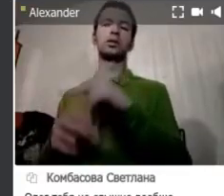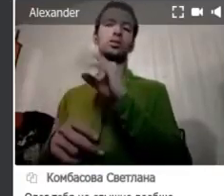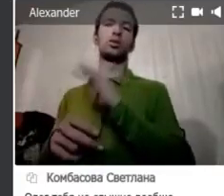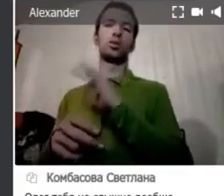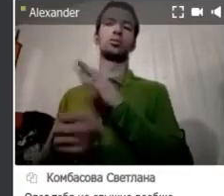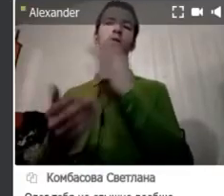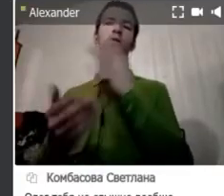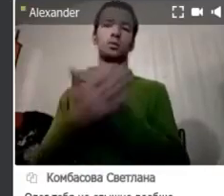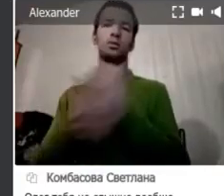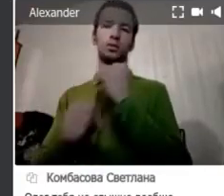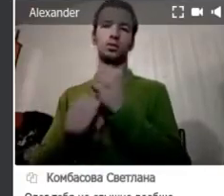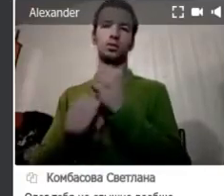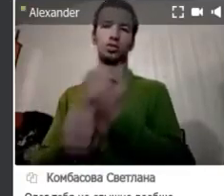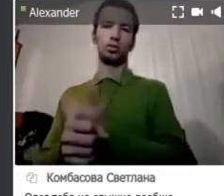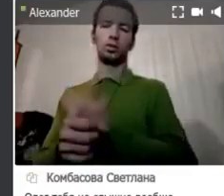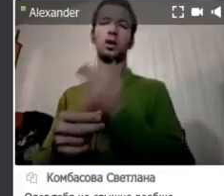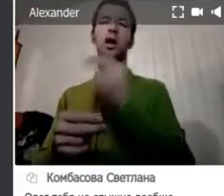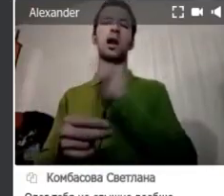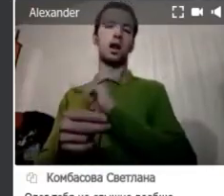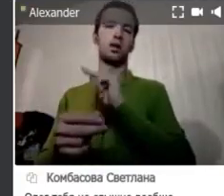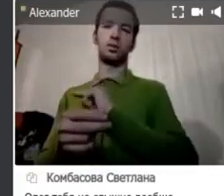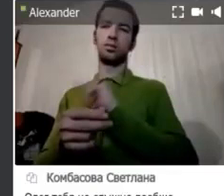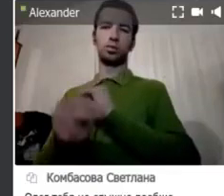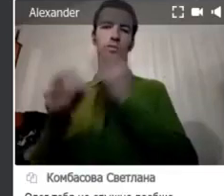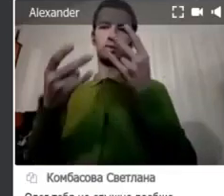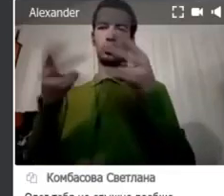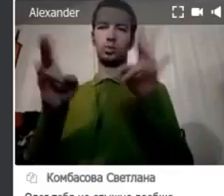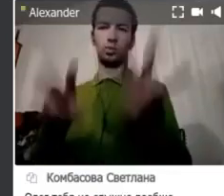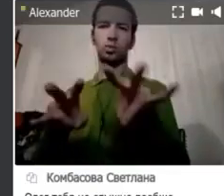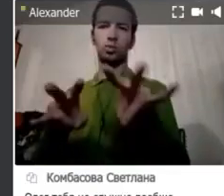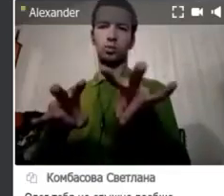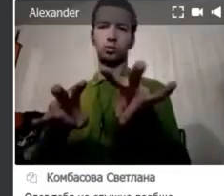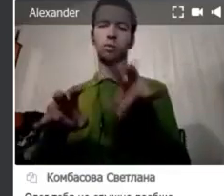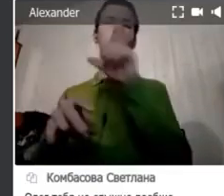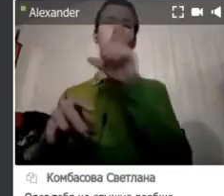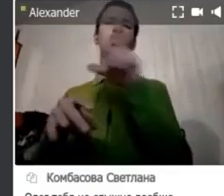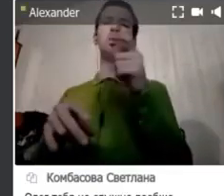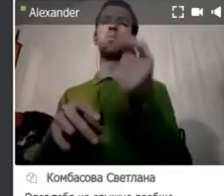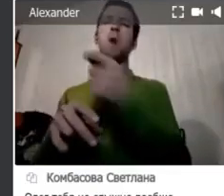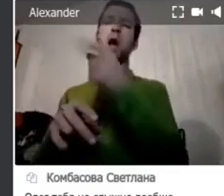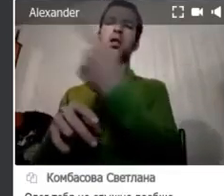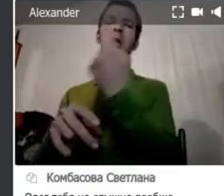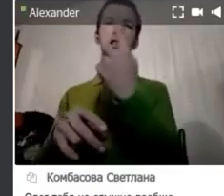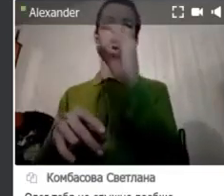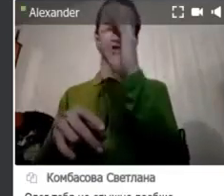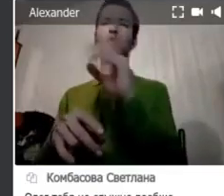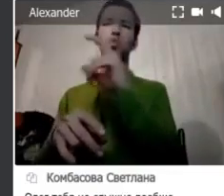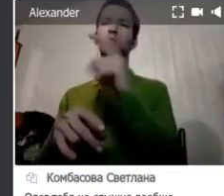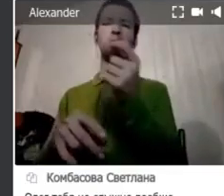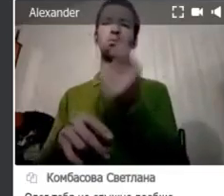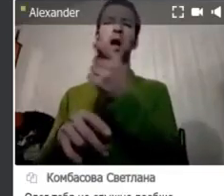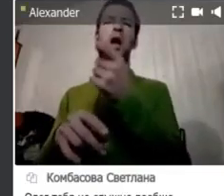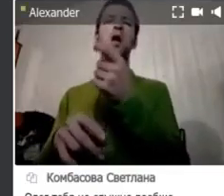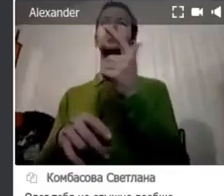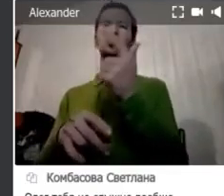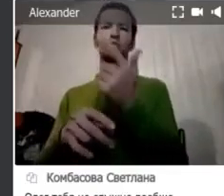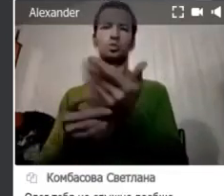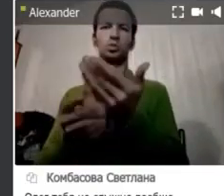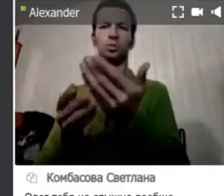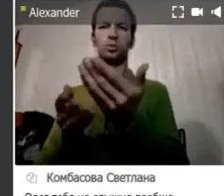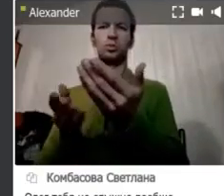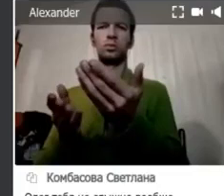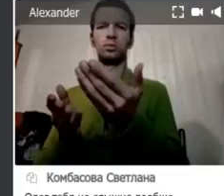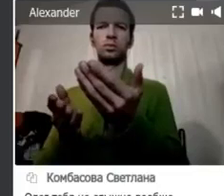очень значительный стартовый капитал, инвестиционный капитал. Ну, например, простой пример, скажем,